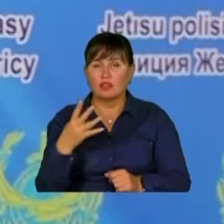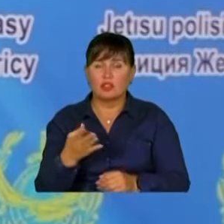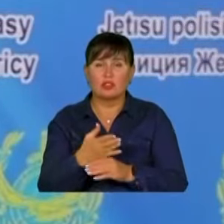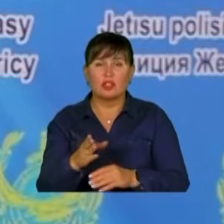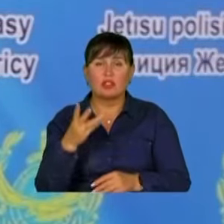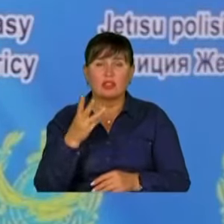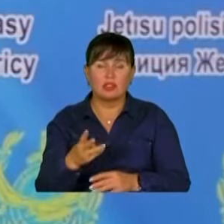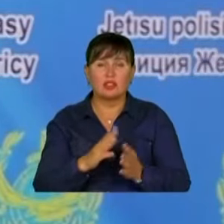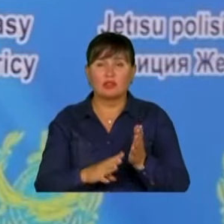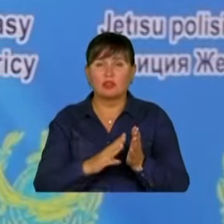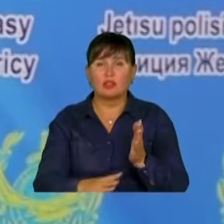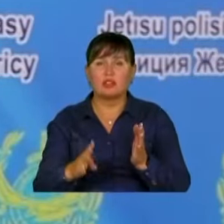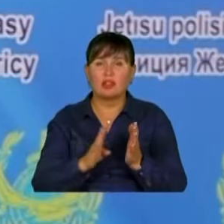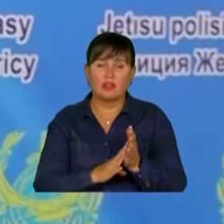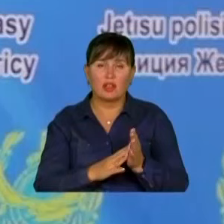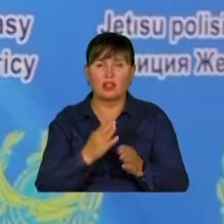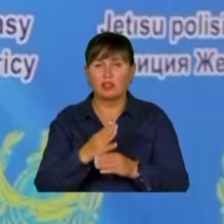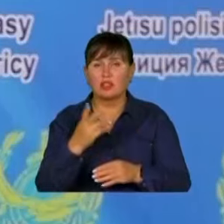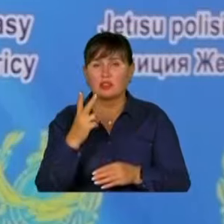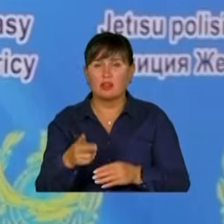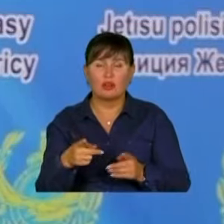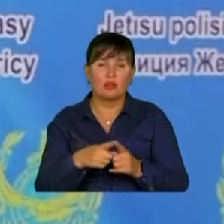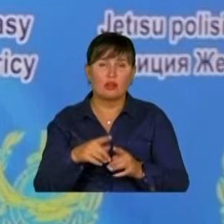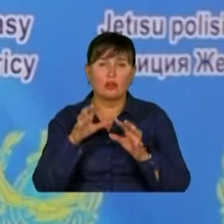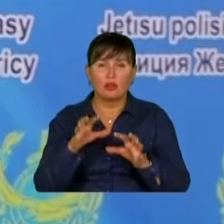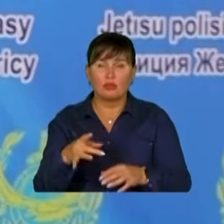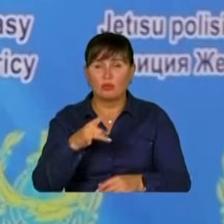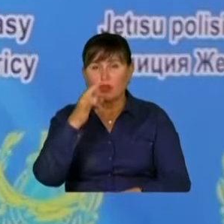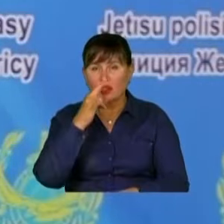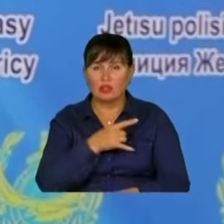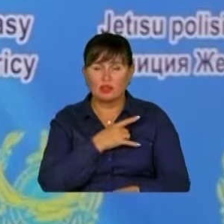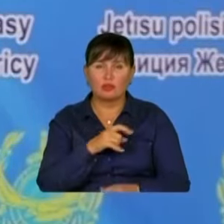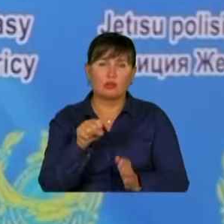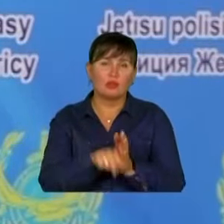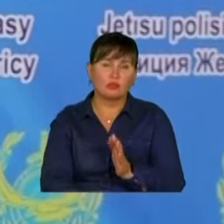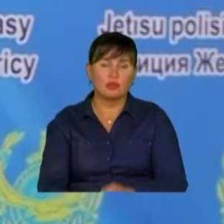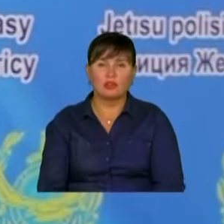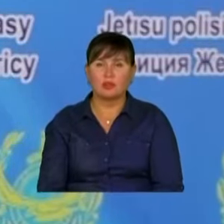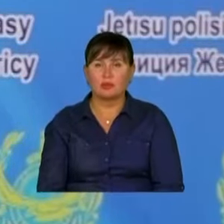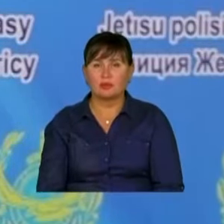3, 99 часть 2 Уголовного кодекса Республики Казахстан «Покушение на убийство».